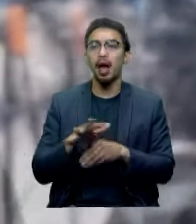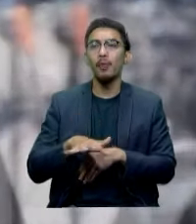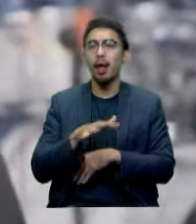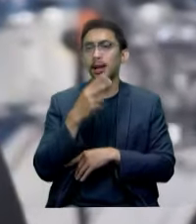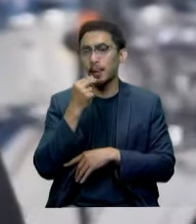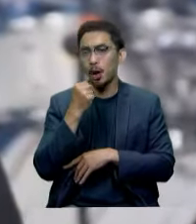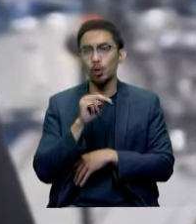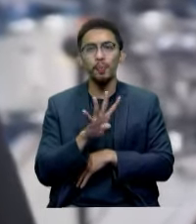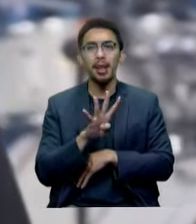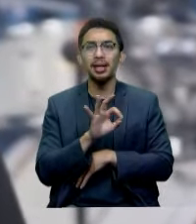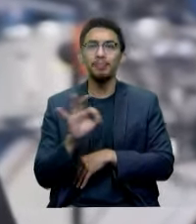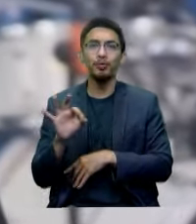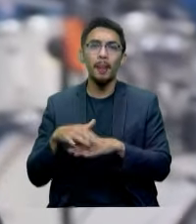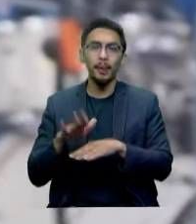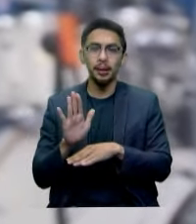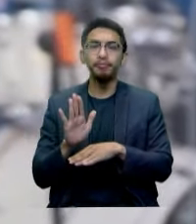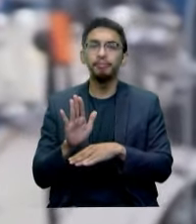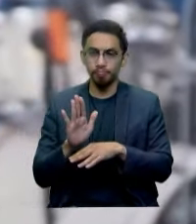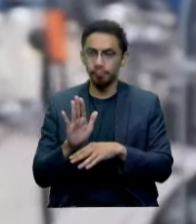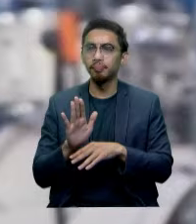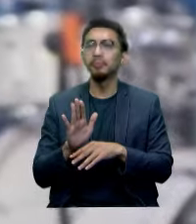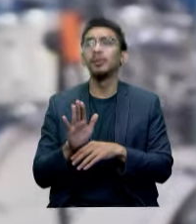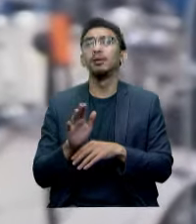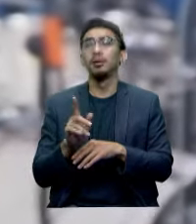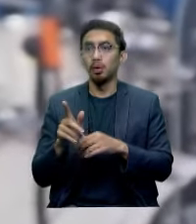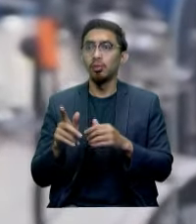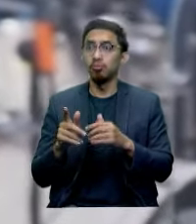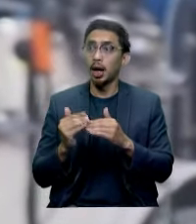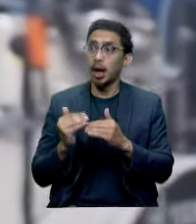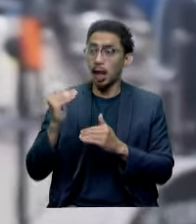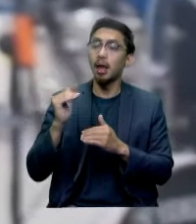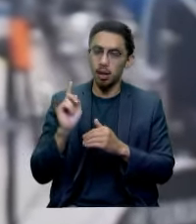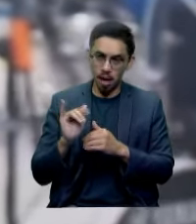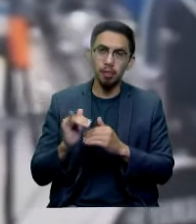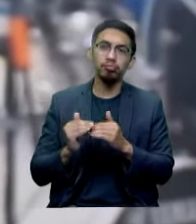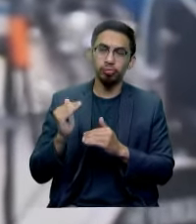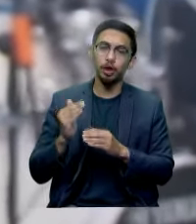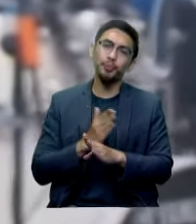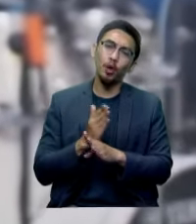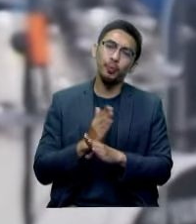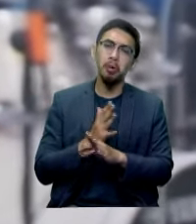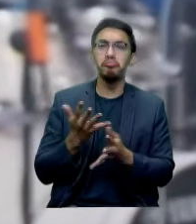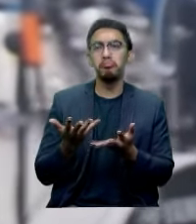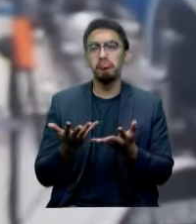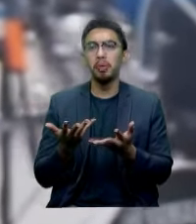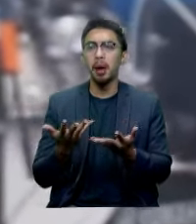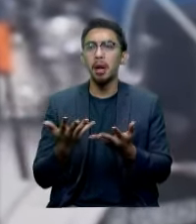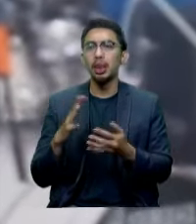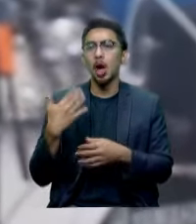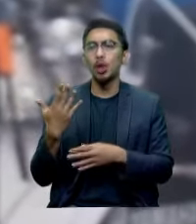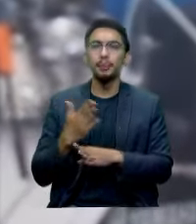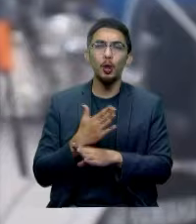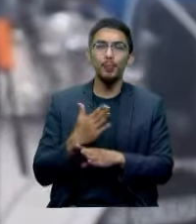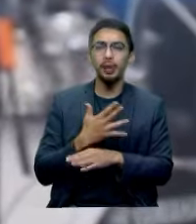4900 ada peningkatan ada peningkatan dibanding eh tahun sebelumnya tentunya hari di tahun ini ada peningkatan cukup signifikan mudah-mudahan